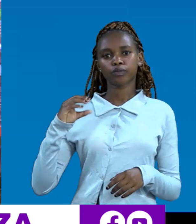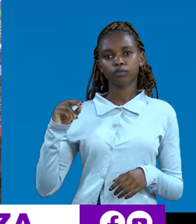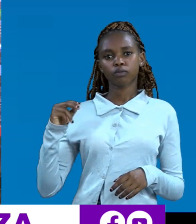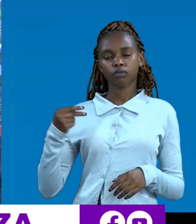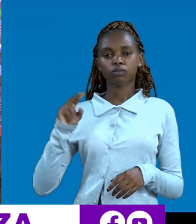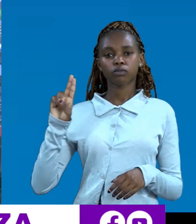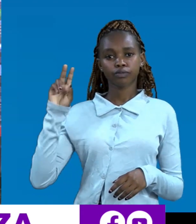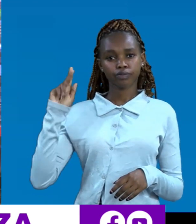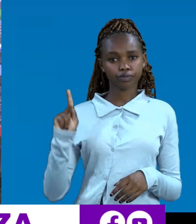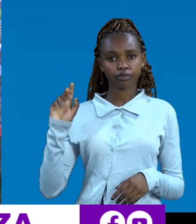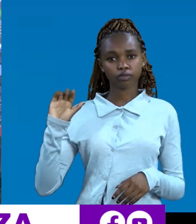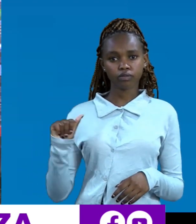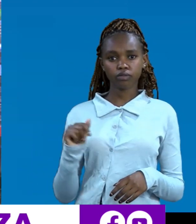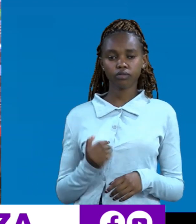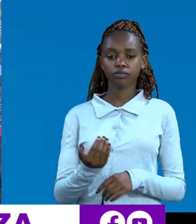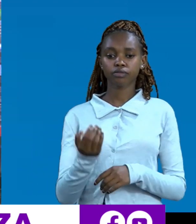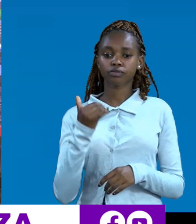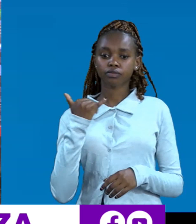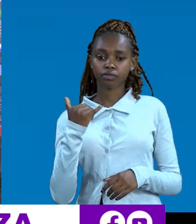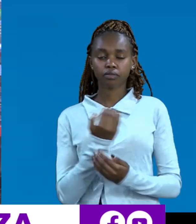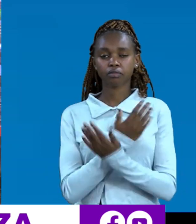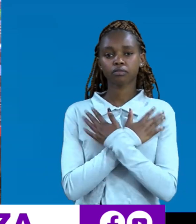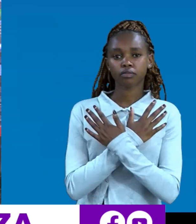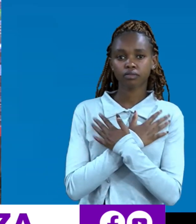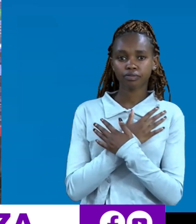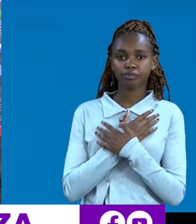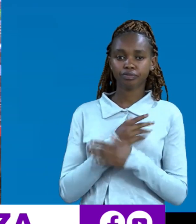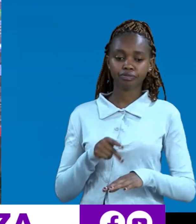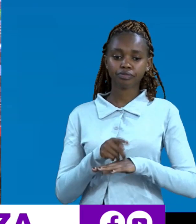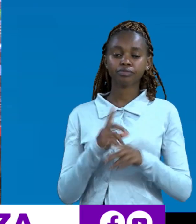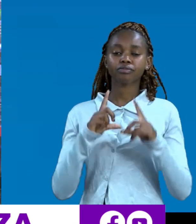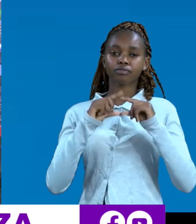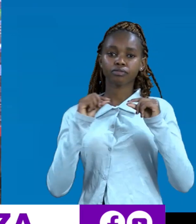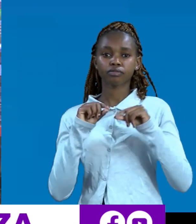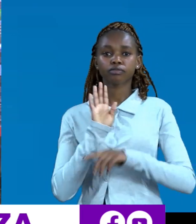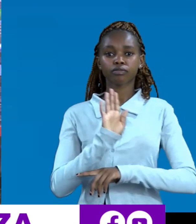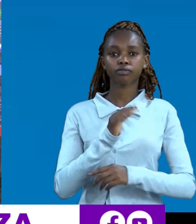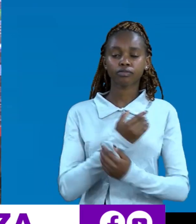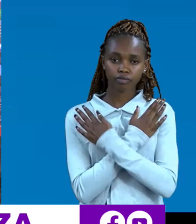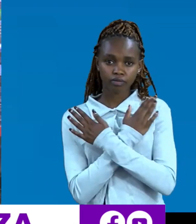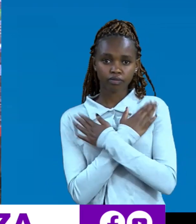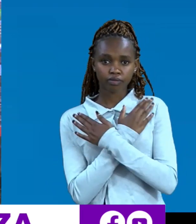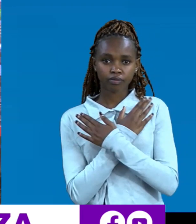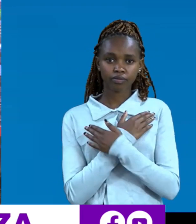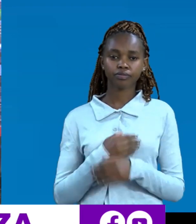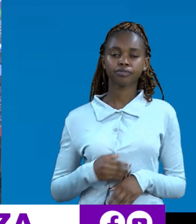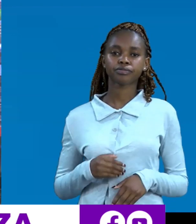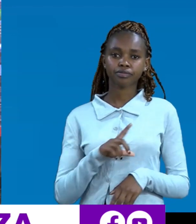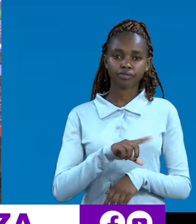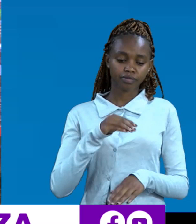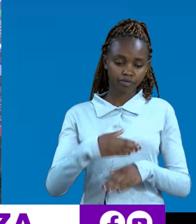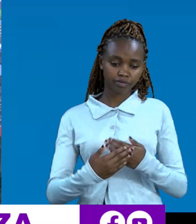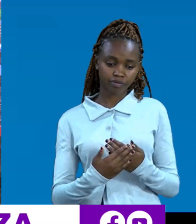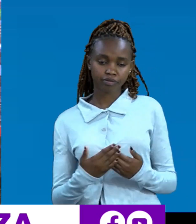friends. Maybe kuna friend yako bado hajajua. Mchanue, mtext, mwambie ni aje kwa na form ya weekendi. Akisema zii mpaleke na mtaratara. Yeah, so hivyo ndo